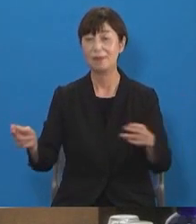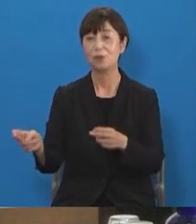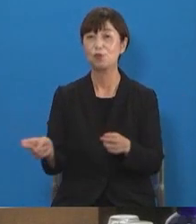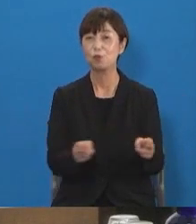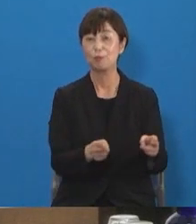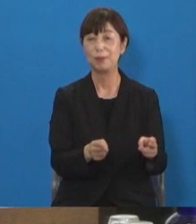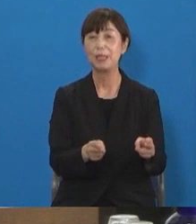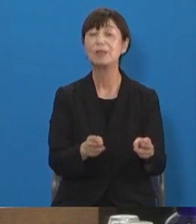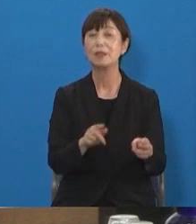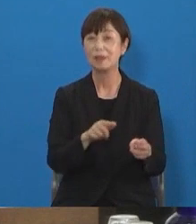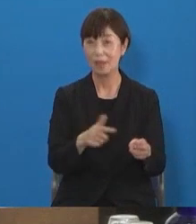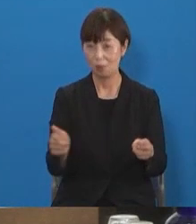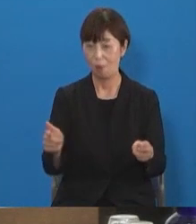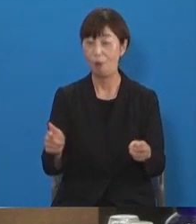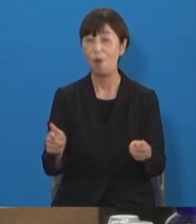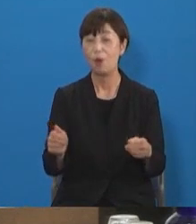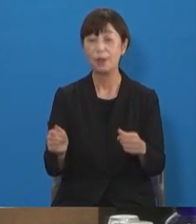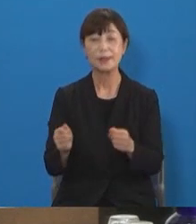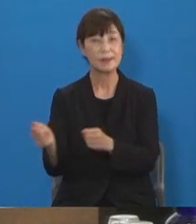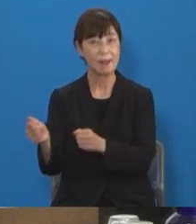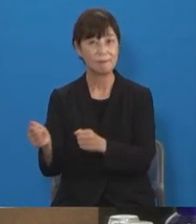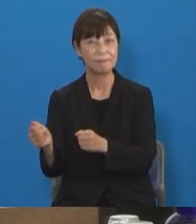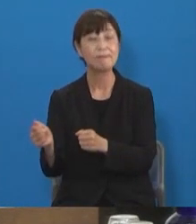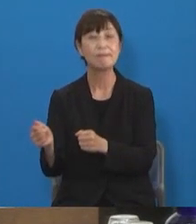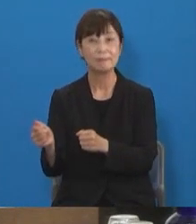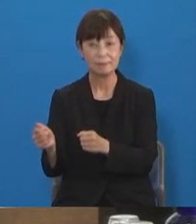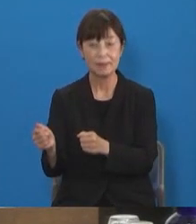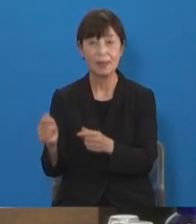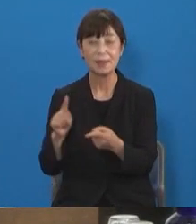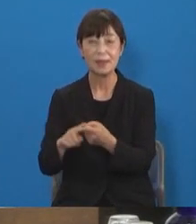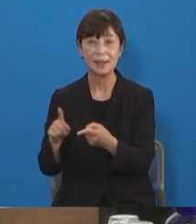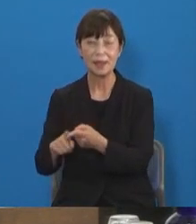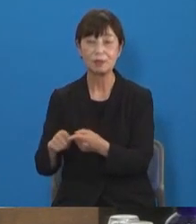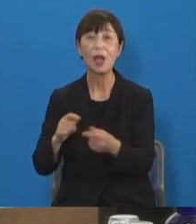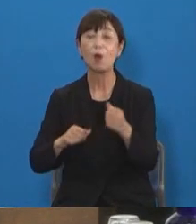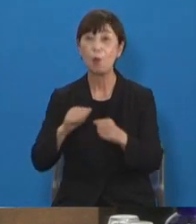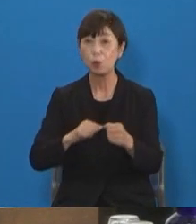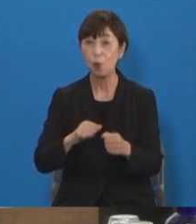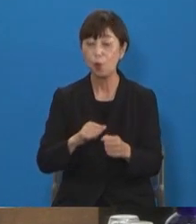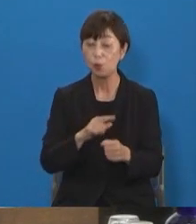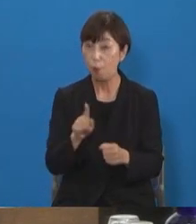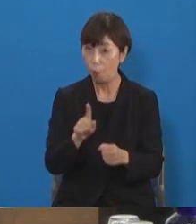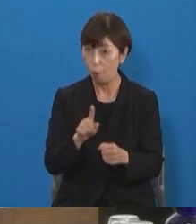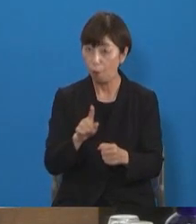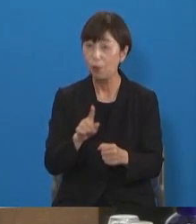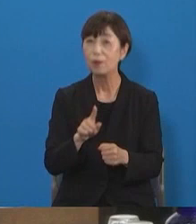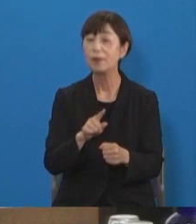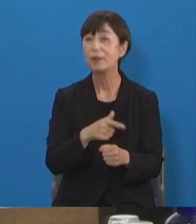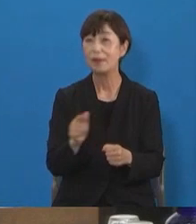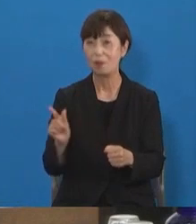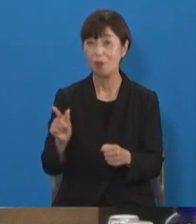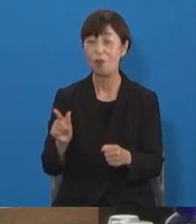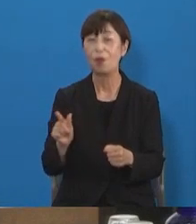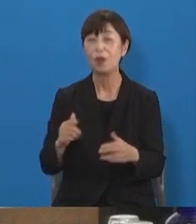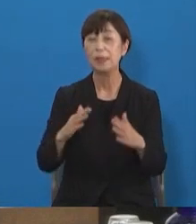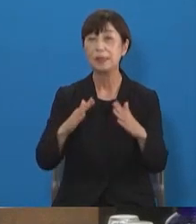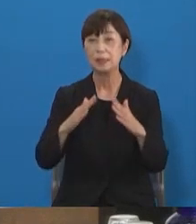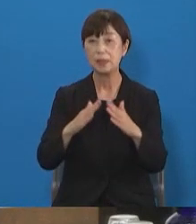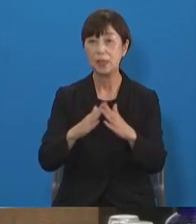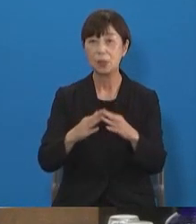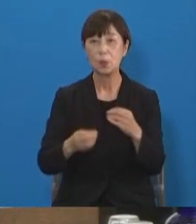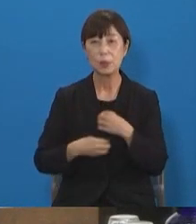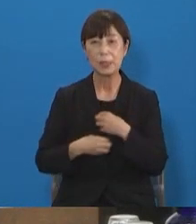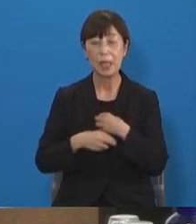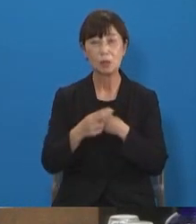、避難所への避難を含む災害時の的確な行動に至るまで、自宅の危険度や